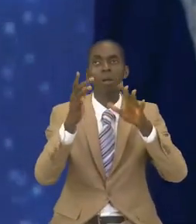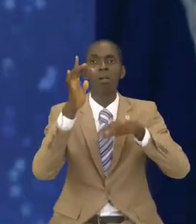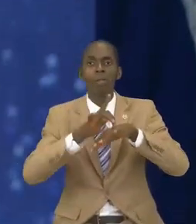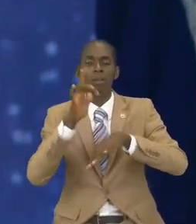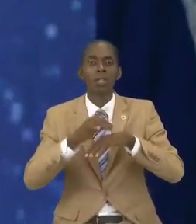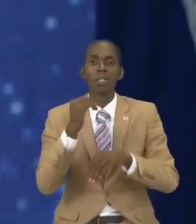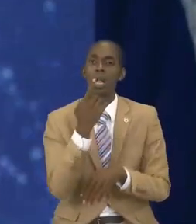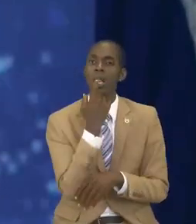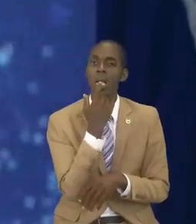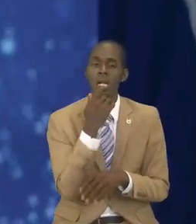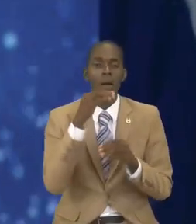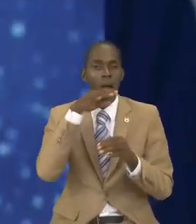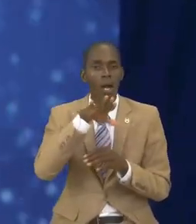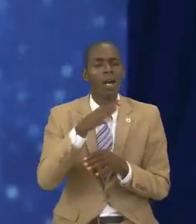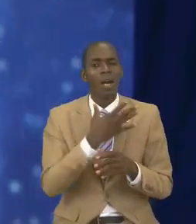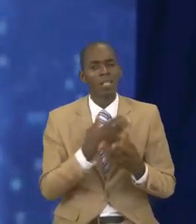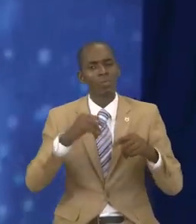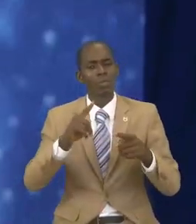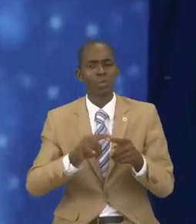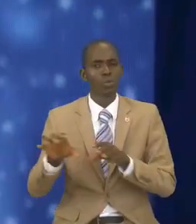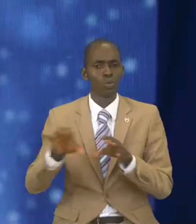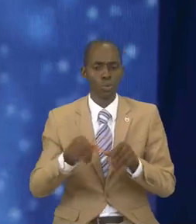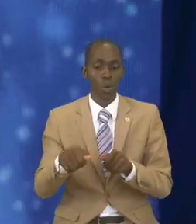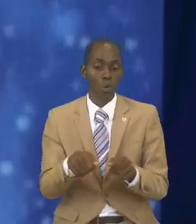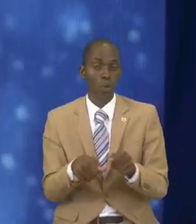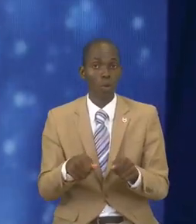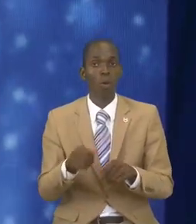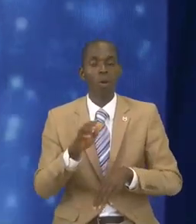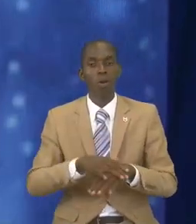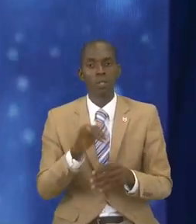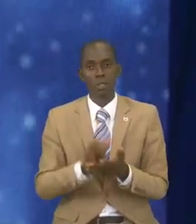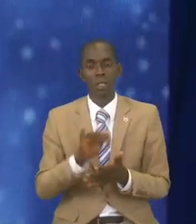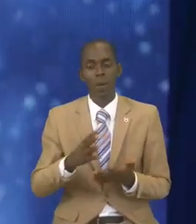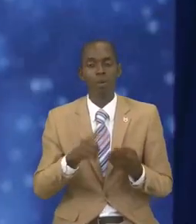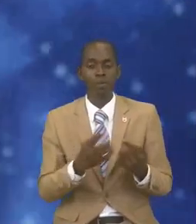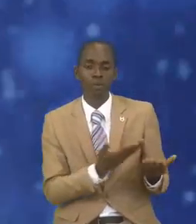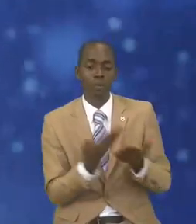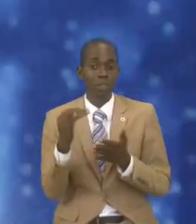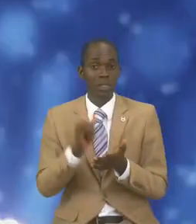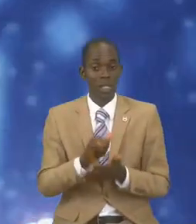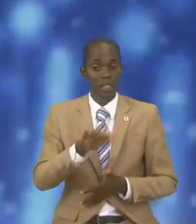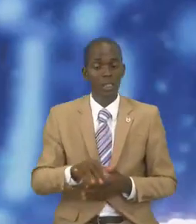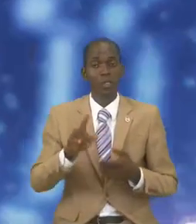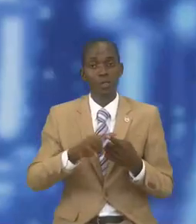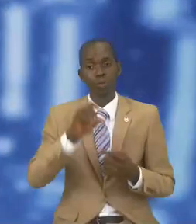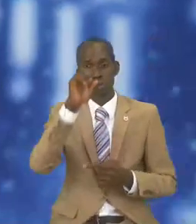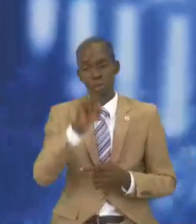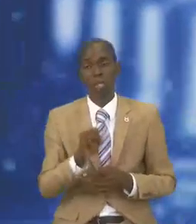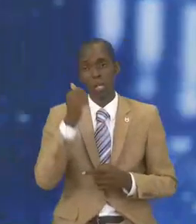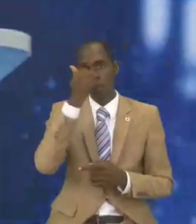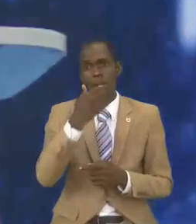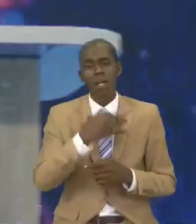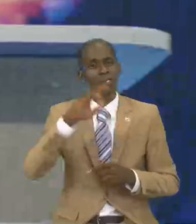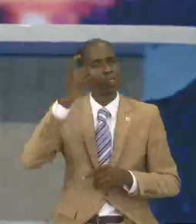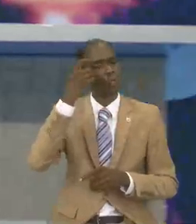la langue. Et on chassait. Ils ont essayé de faire l'opération. On devait emmener l'enfant en Afrique du Sud. Et le gouvernement même de la